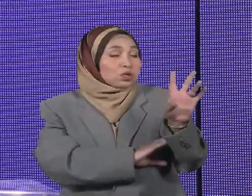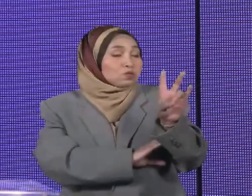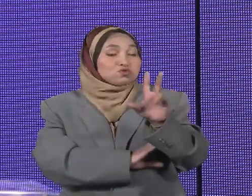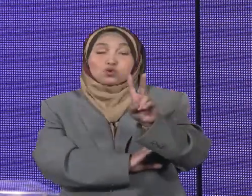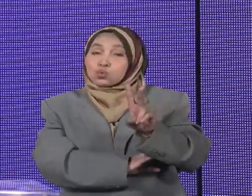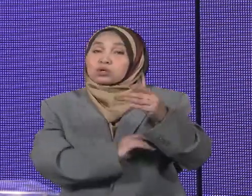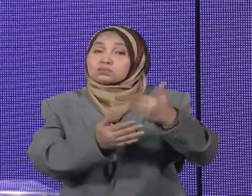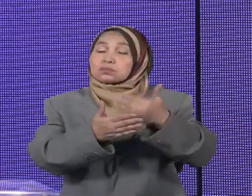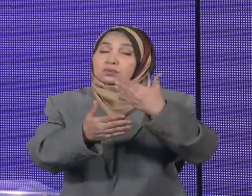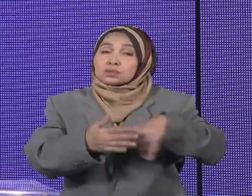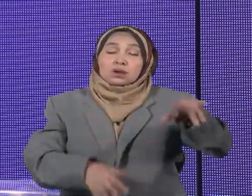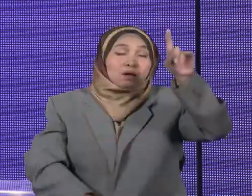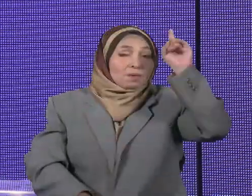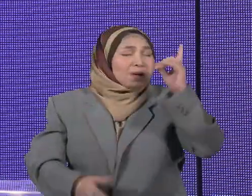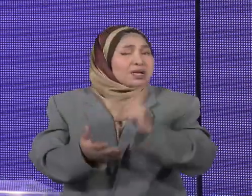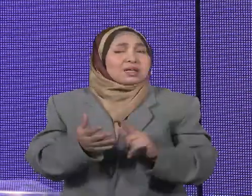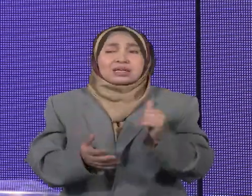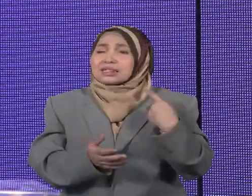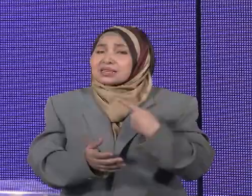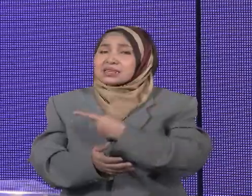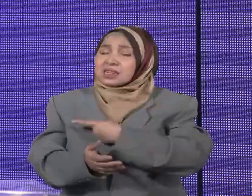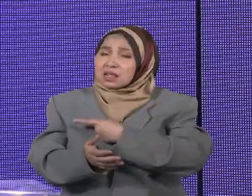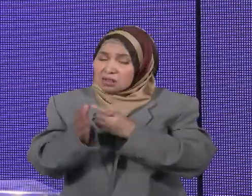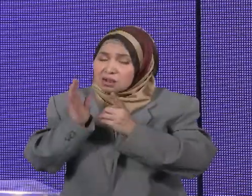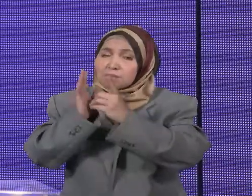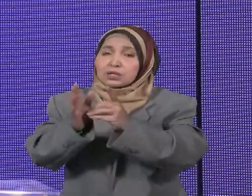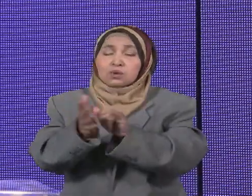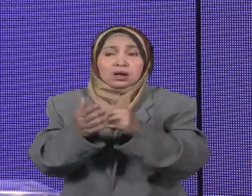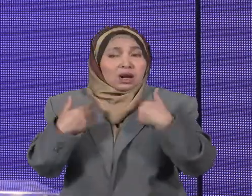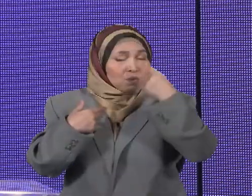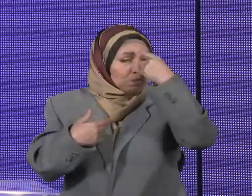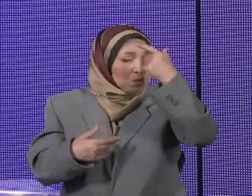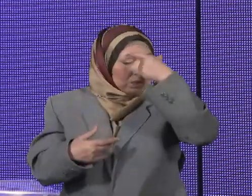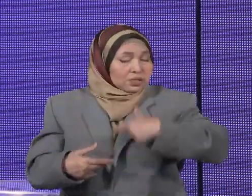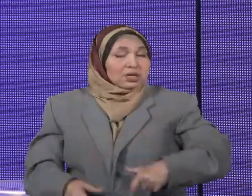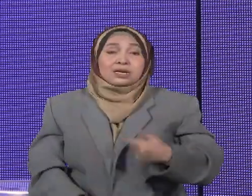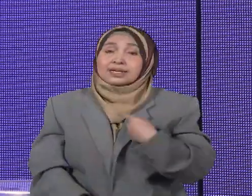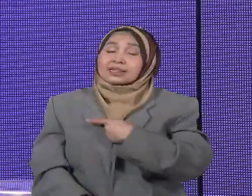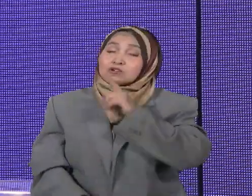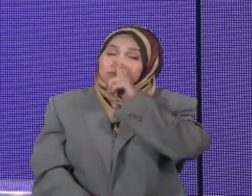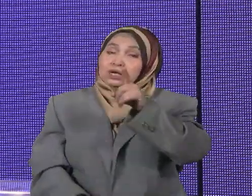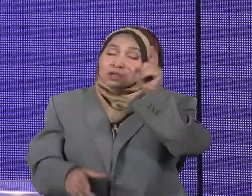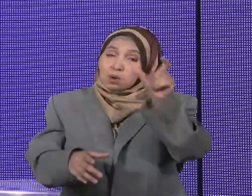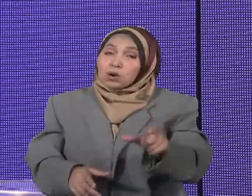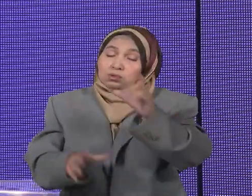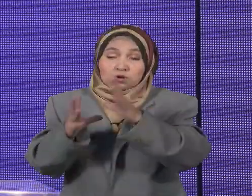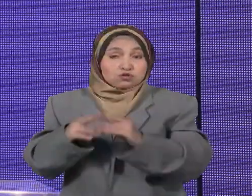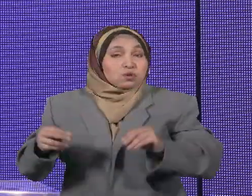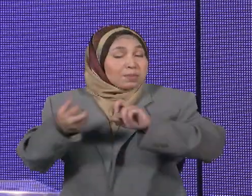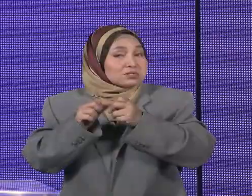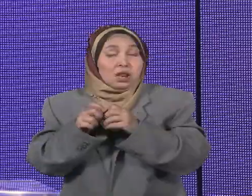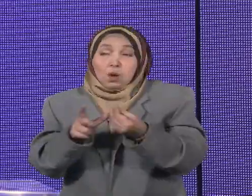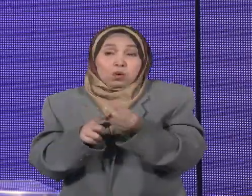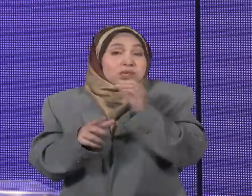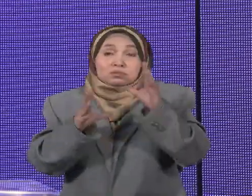ini, Allah, apa sahaja yang kita infakkan itu adalah untuk diri kita, sebenarnya ialah orang tu selesai masalah ke tak selesai